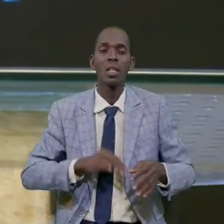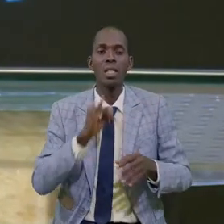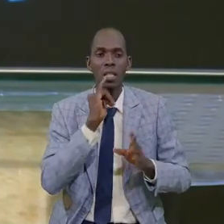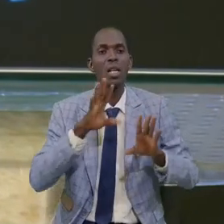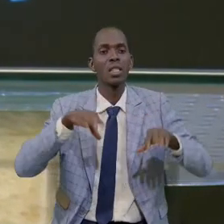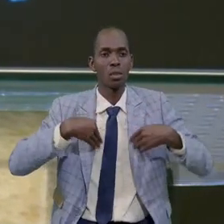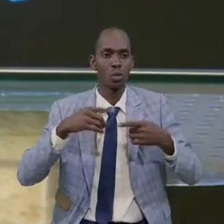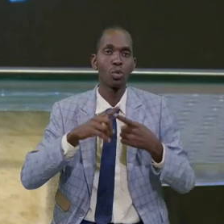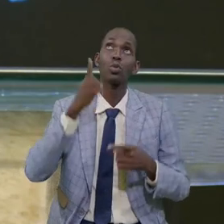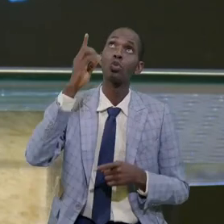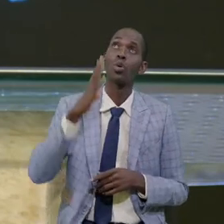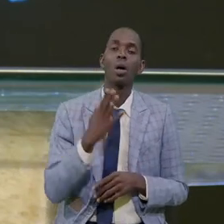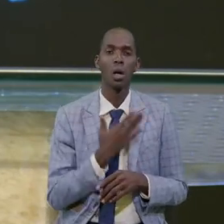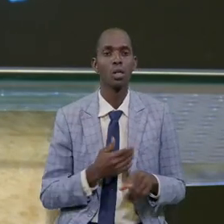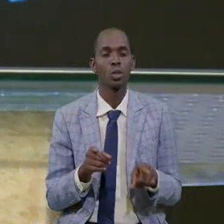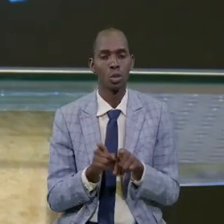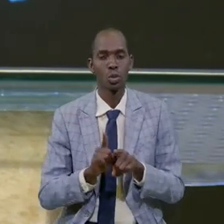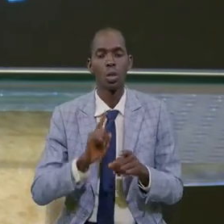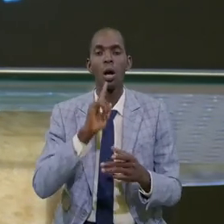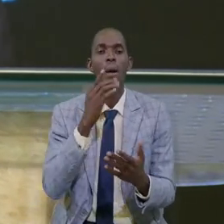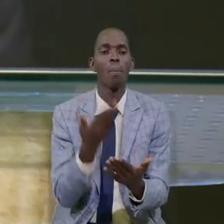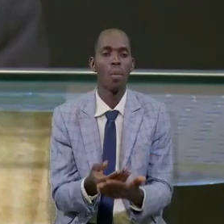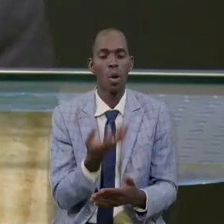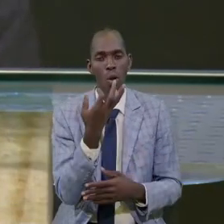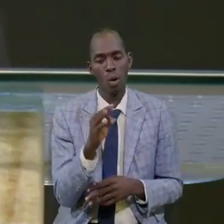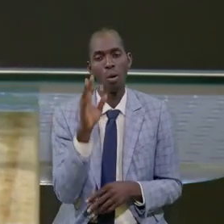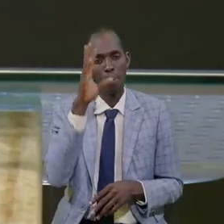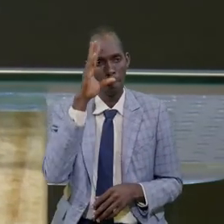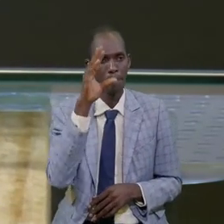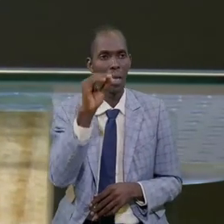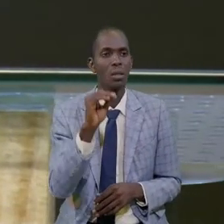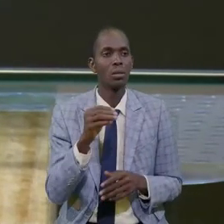des hommes. » Verset 19 nous dit, «